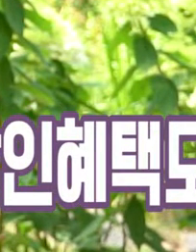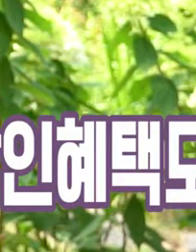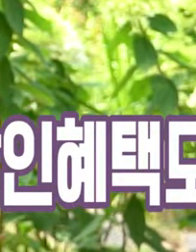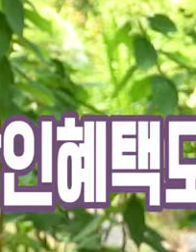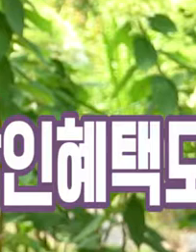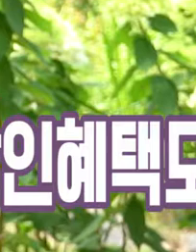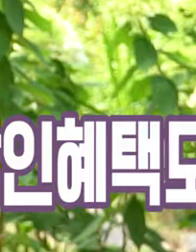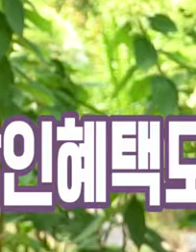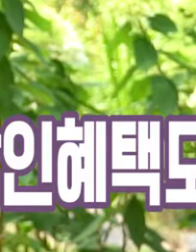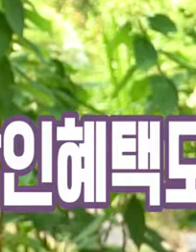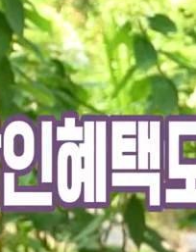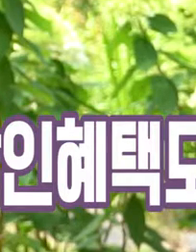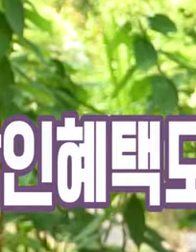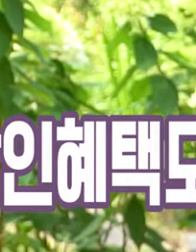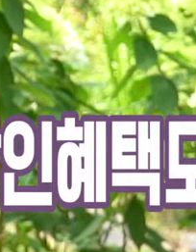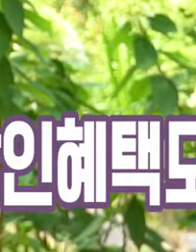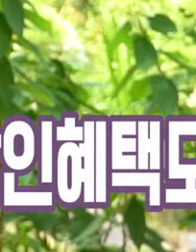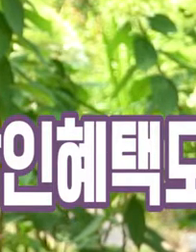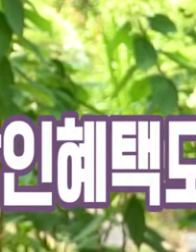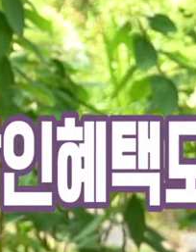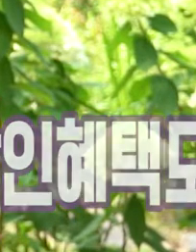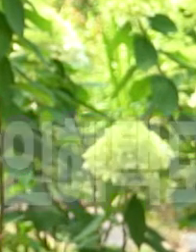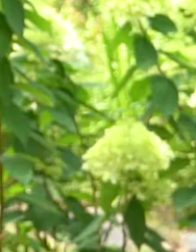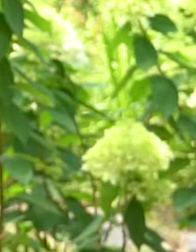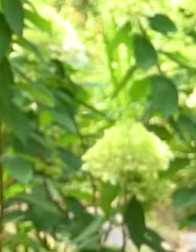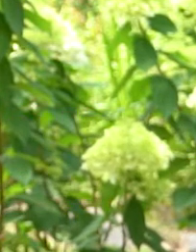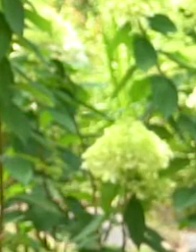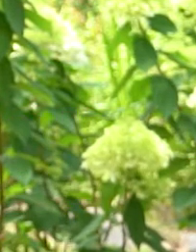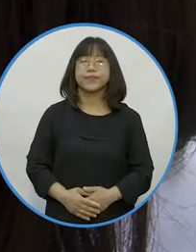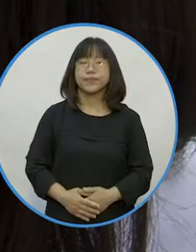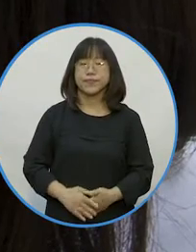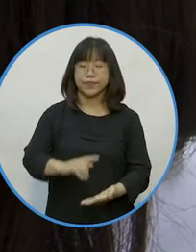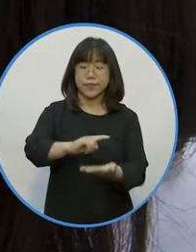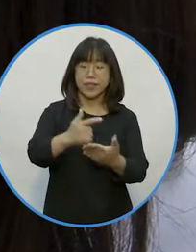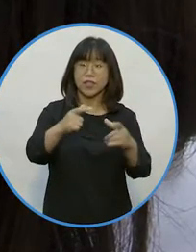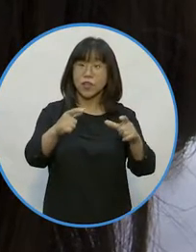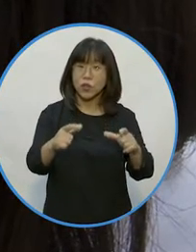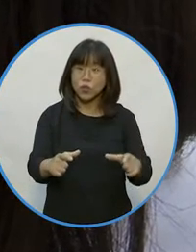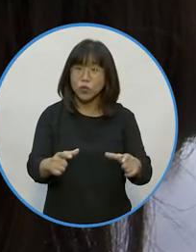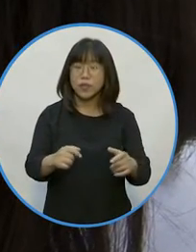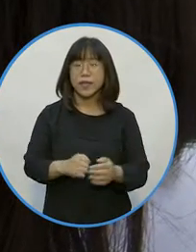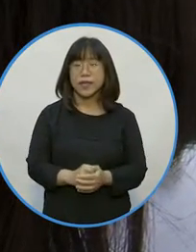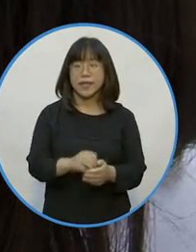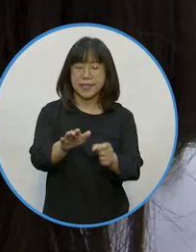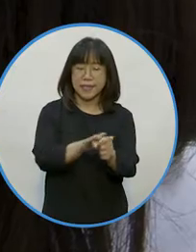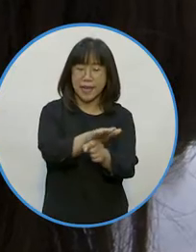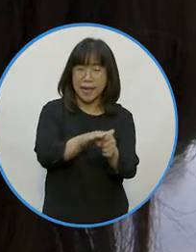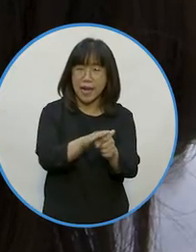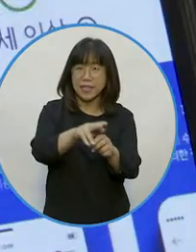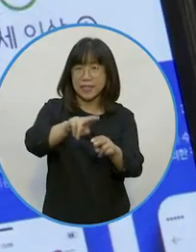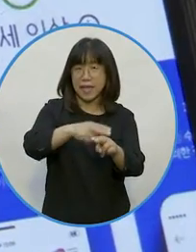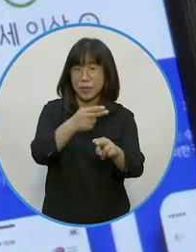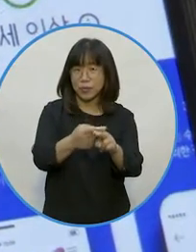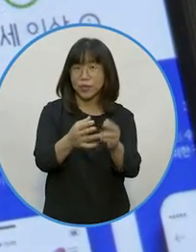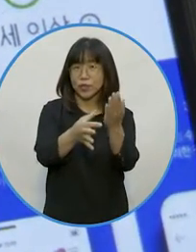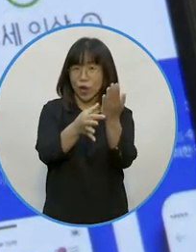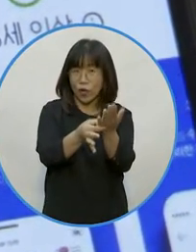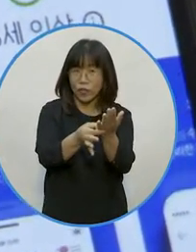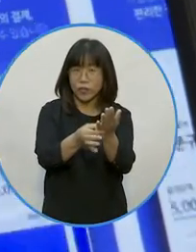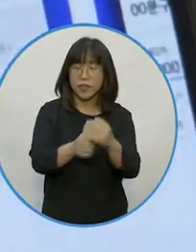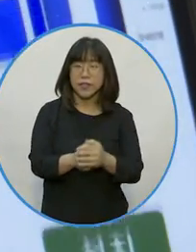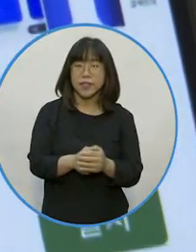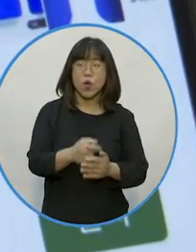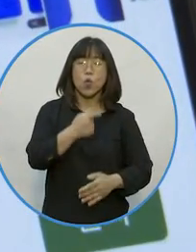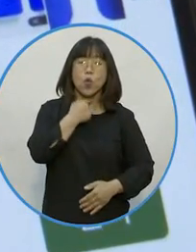할인 혜택 덕분에 이번에도 조기 매진될 전망입니다. 강서 사랑상품권은 상품권 전용 앱을